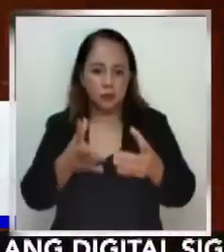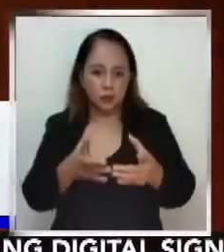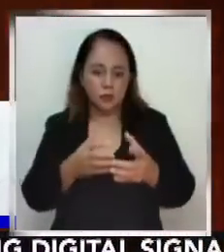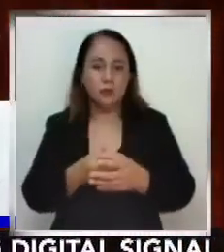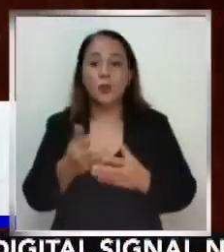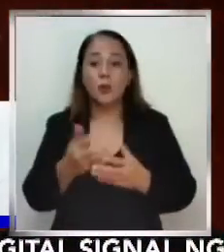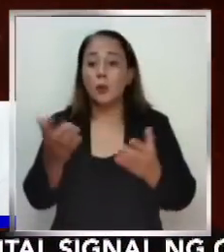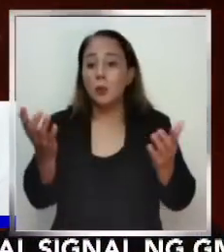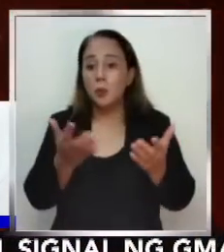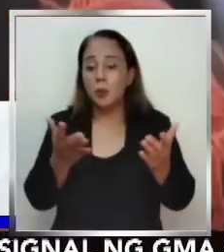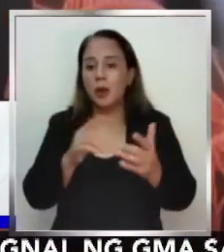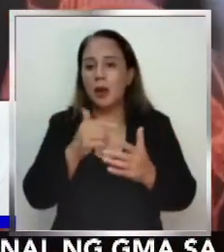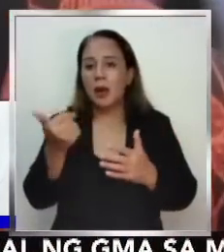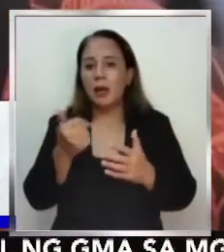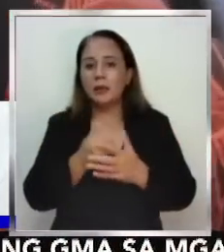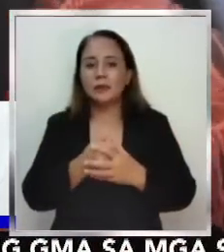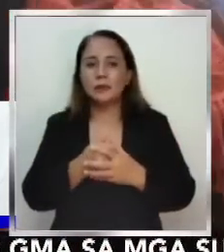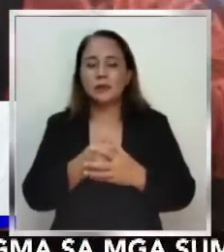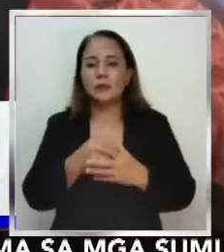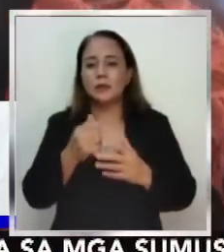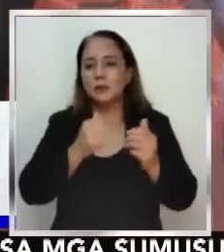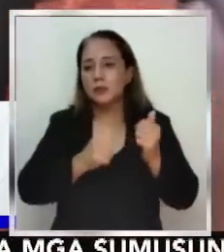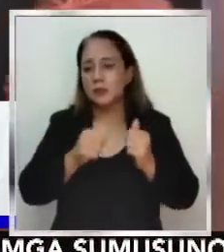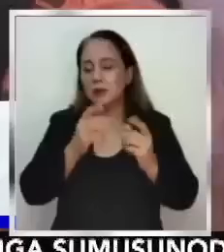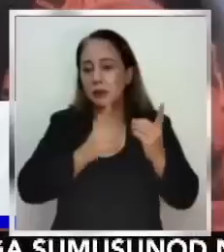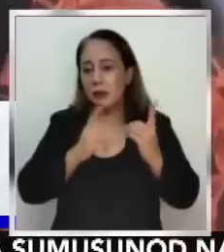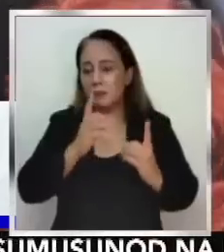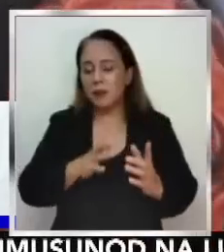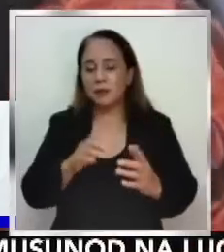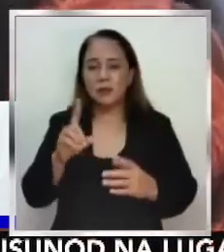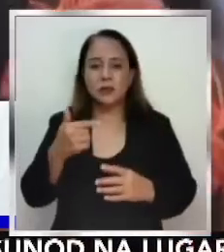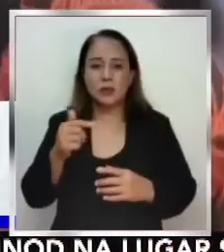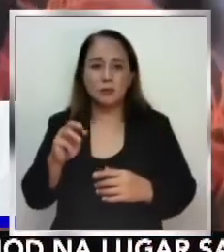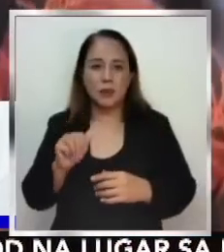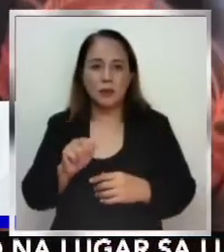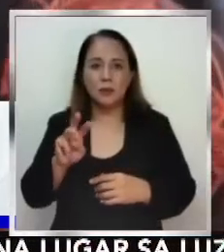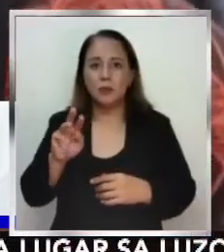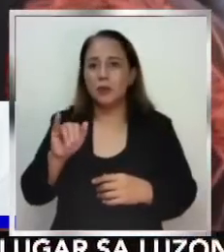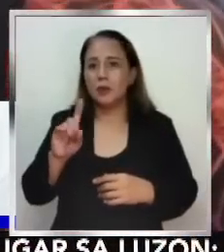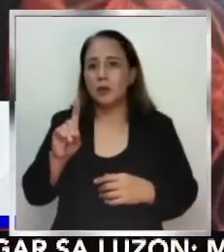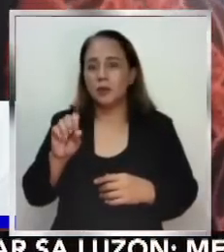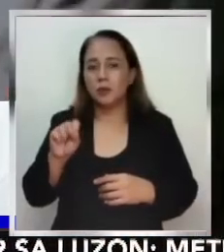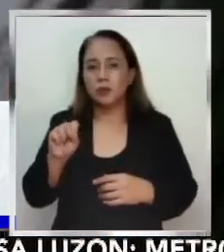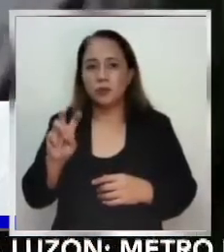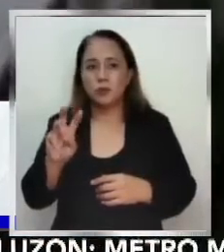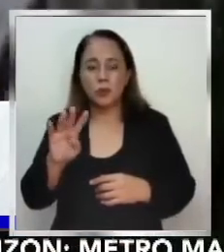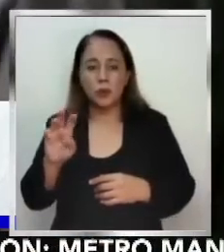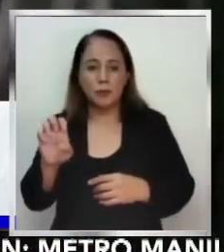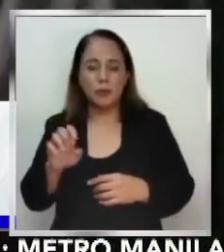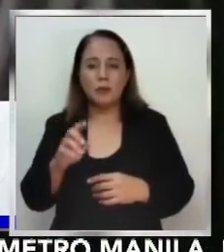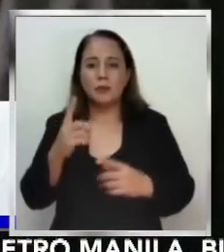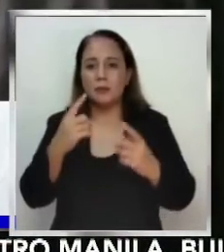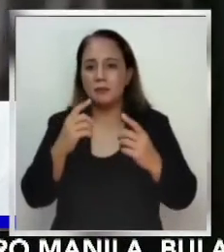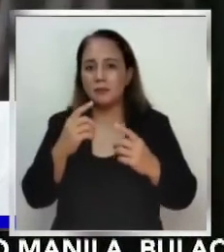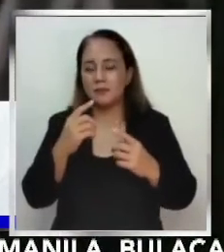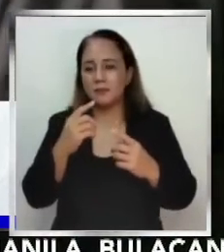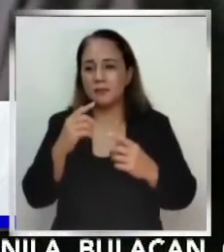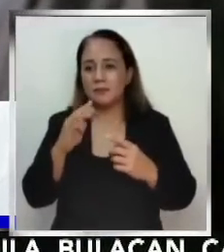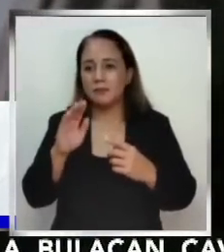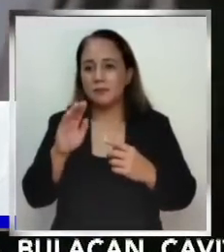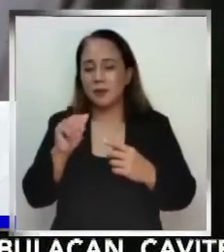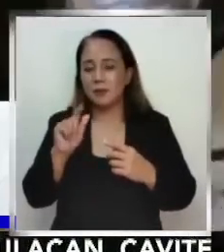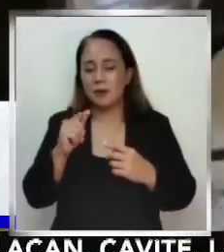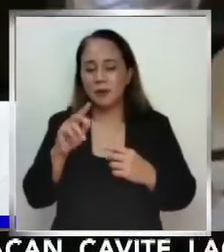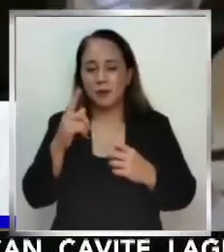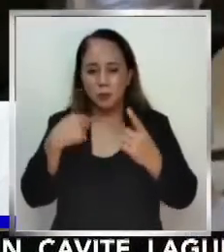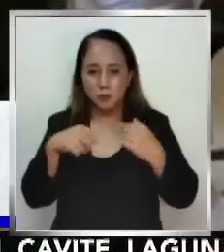sa ilang dekalibreng teleserye ng GMA tulad ng Widow's Web at Nagbabagang Luha. Bago nagsimula ang kanyang karera